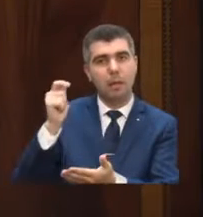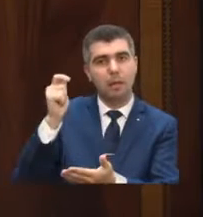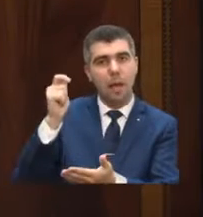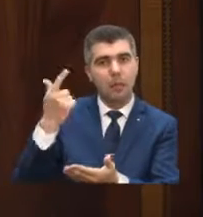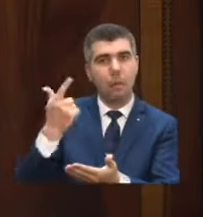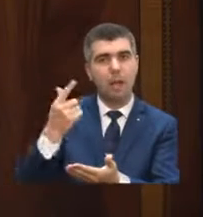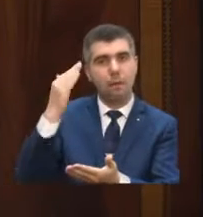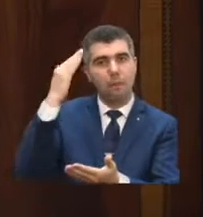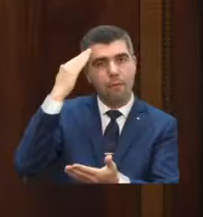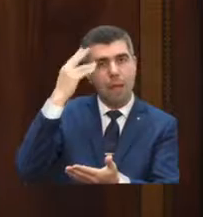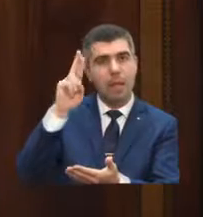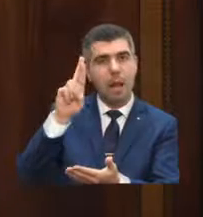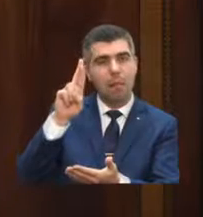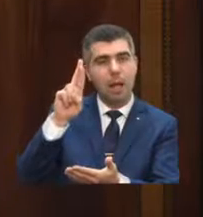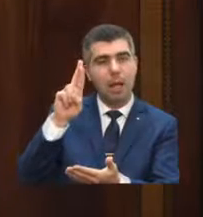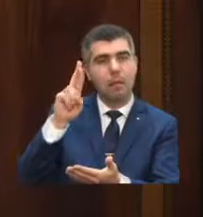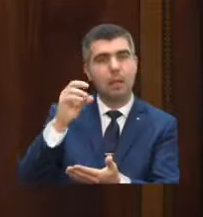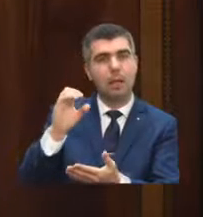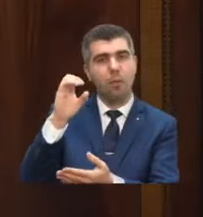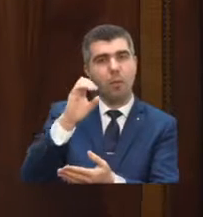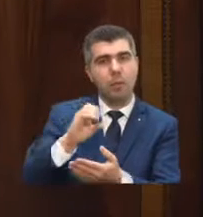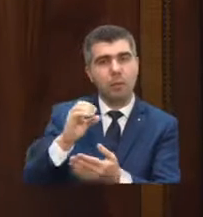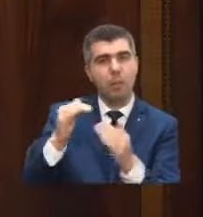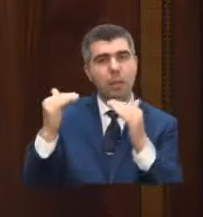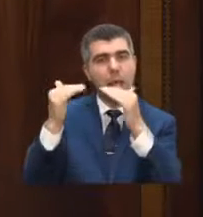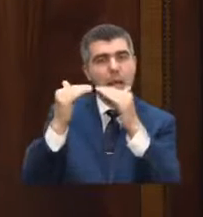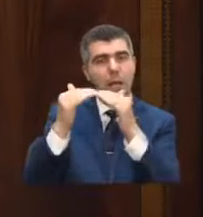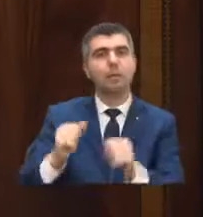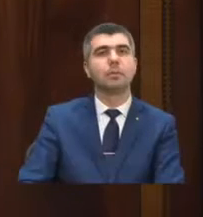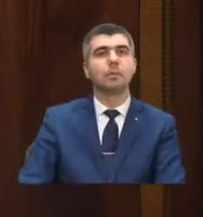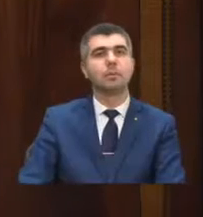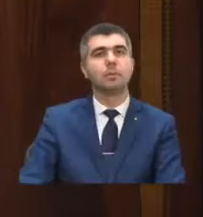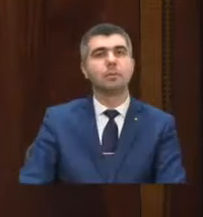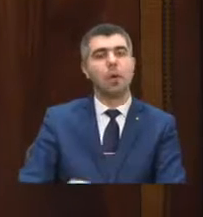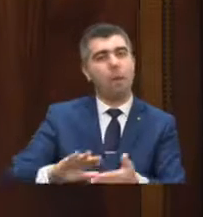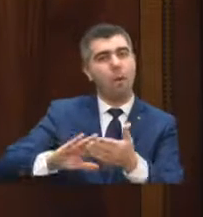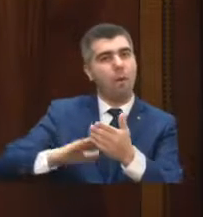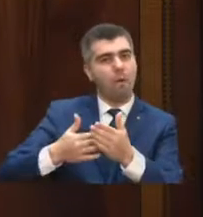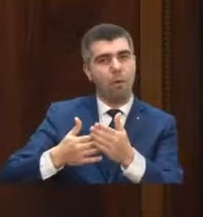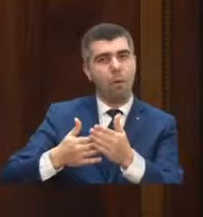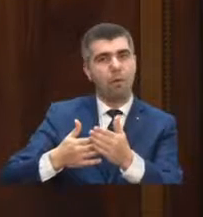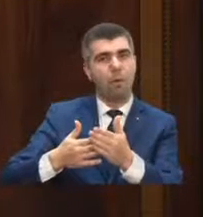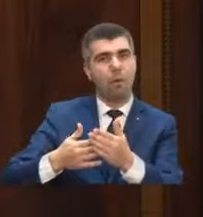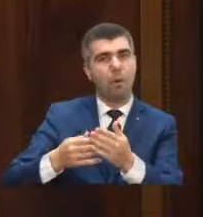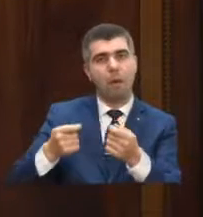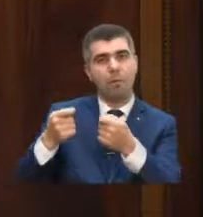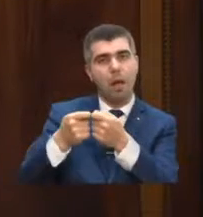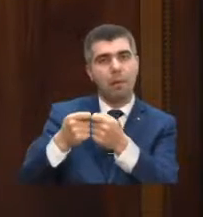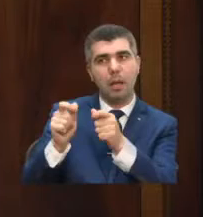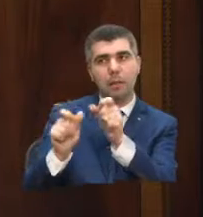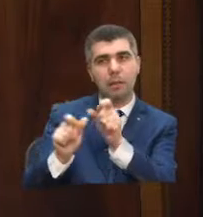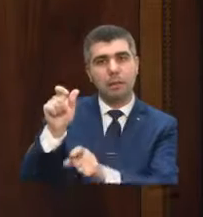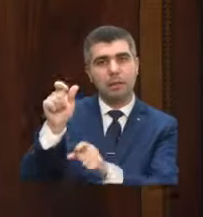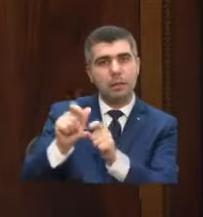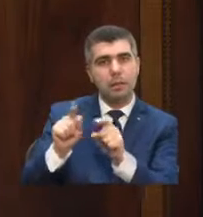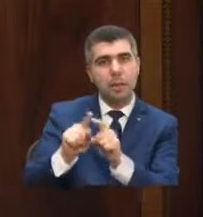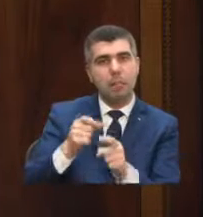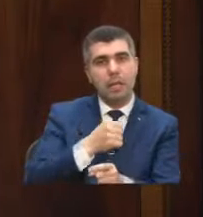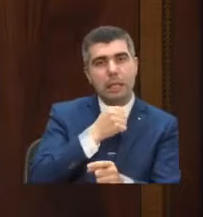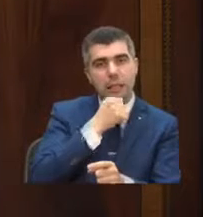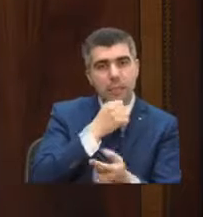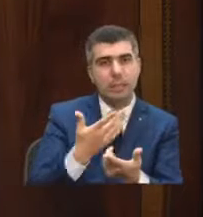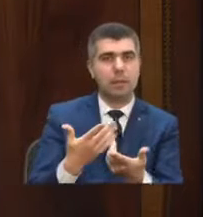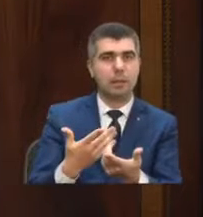وفي فاس رباط ازيال وطنطان، وكانت كلها للاسف عند فئات شديده الاختطار سواء عمريا